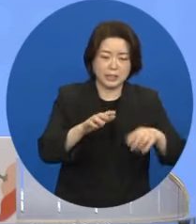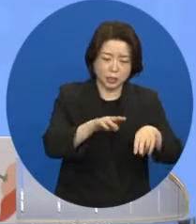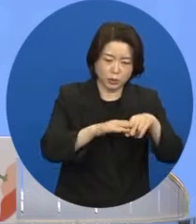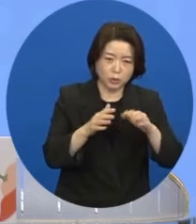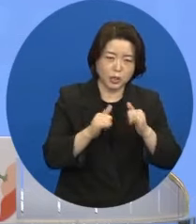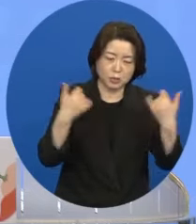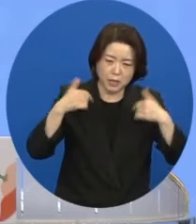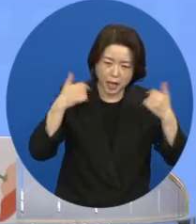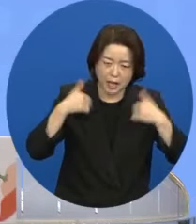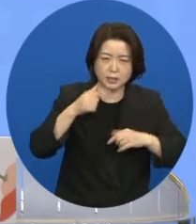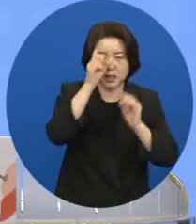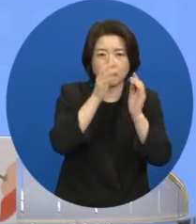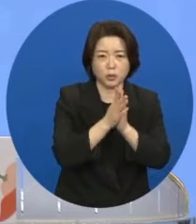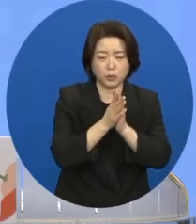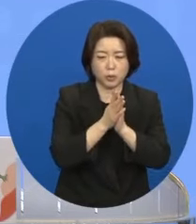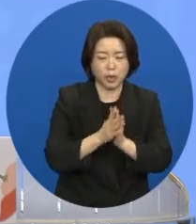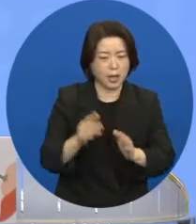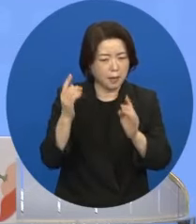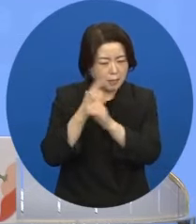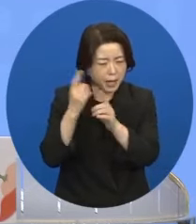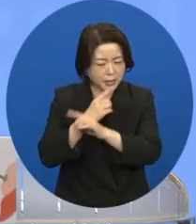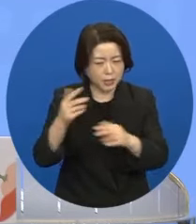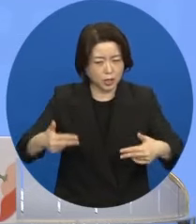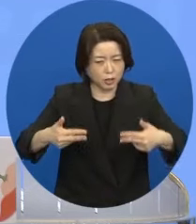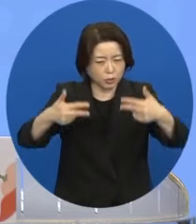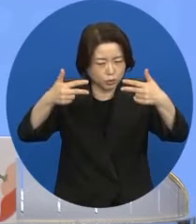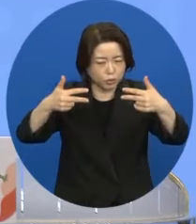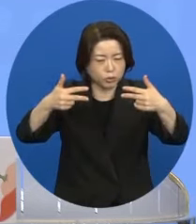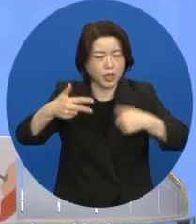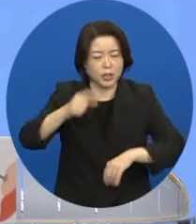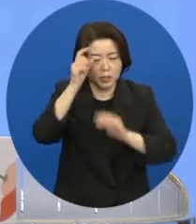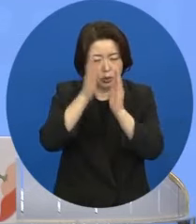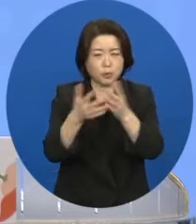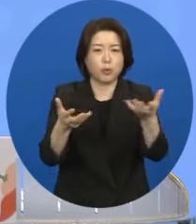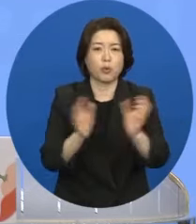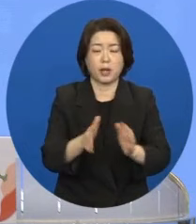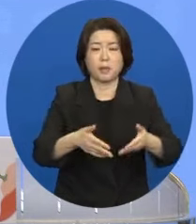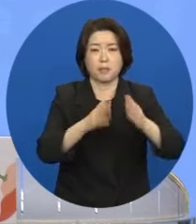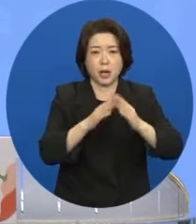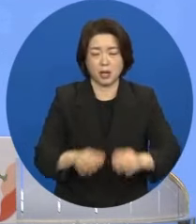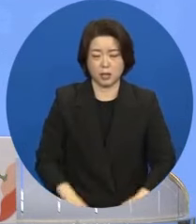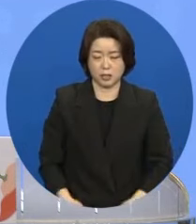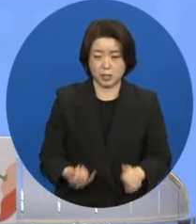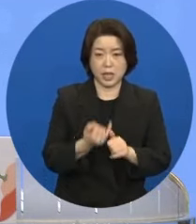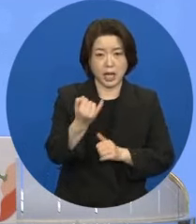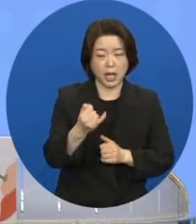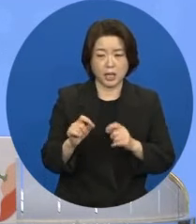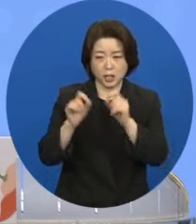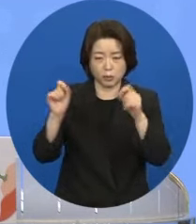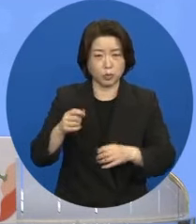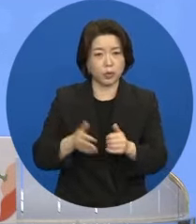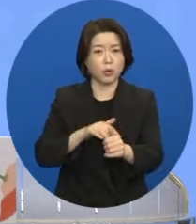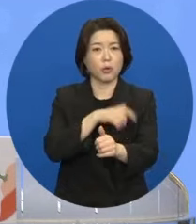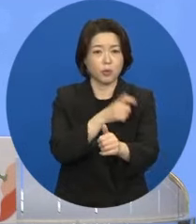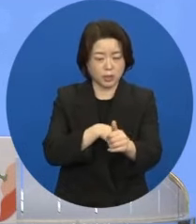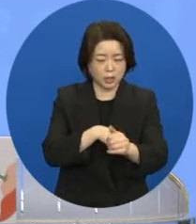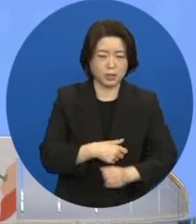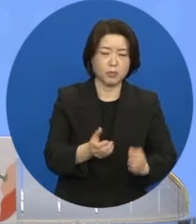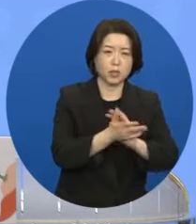서해 기도회로 모여 선를 위해 기도해 주셨습니다 아내 동기 권사님들 유치부